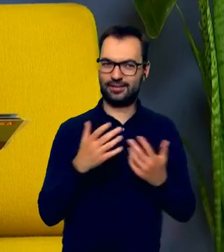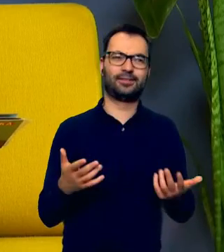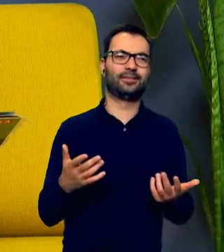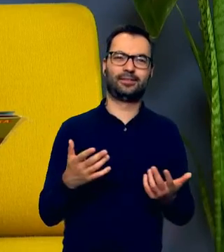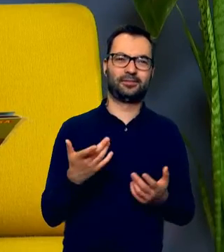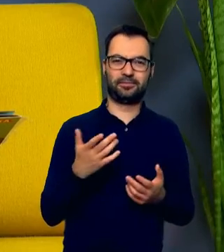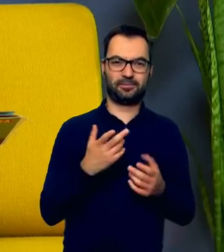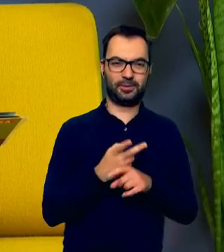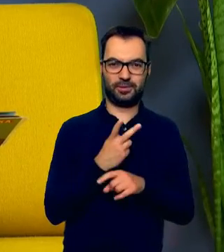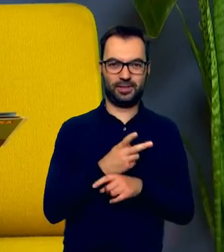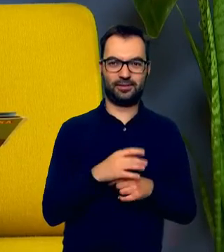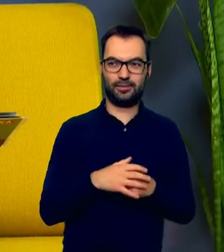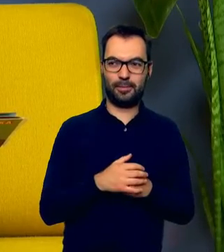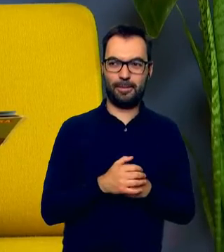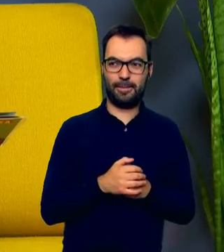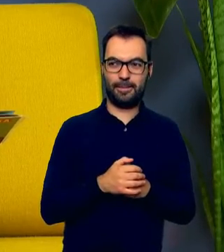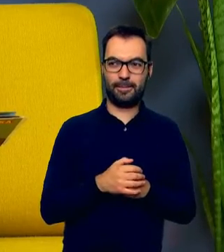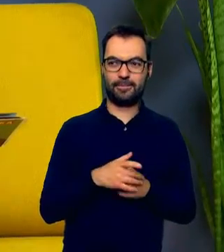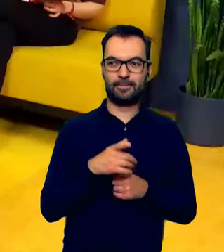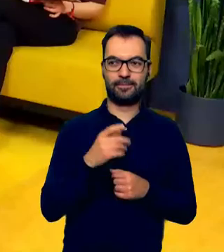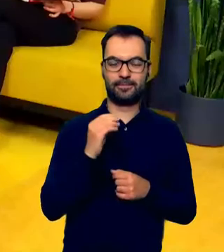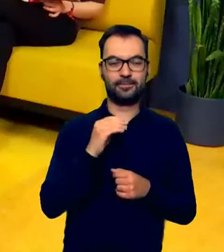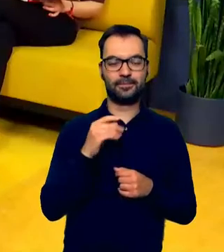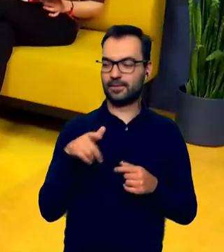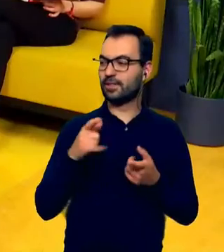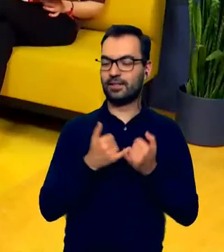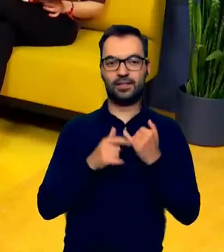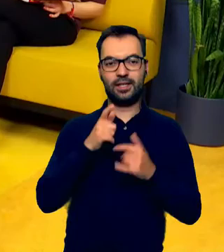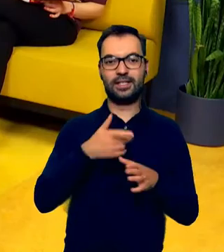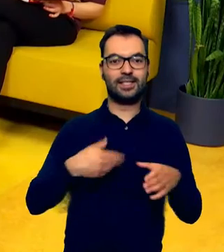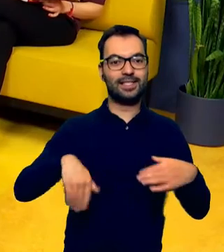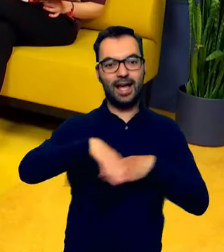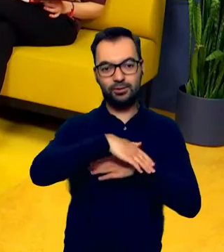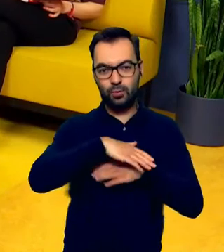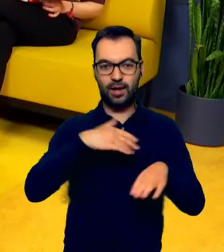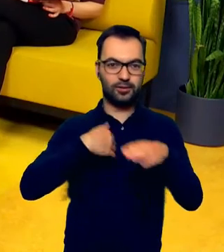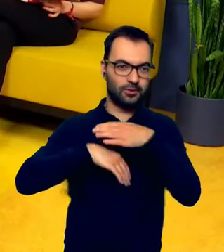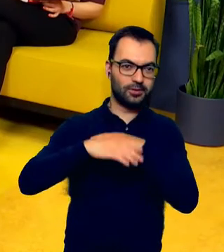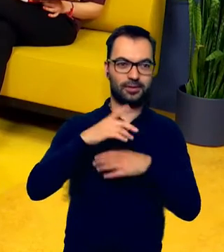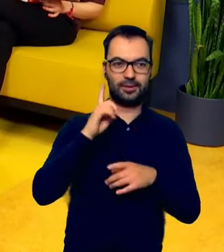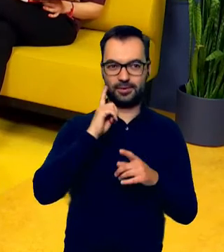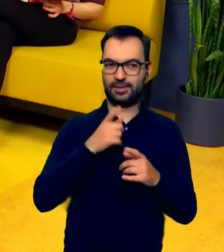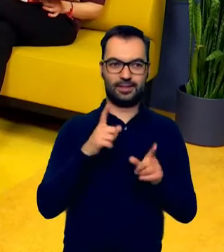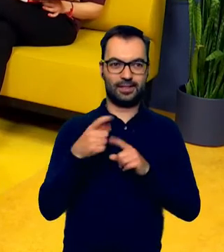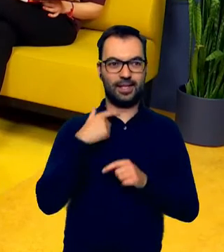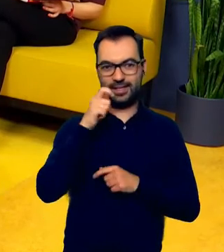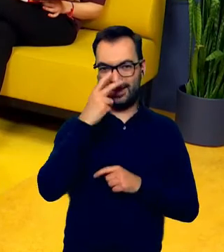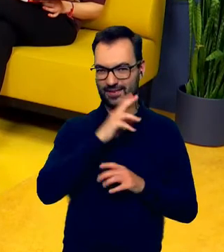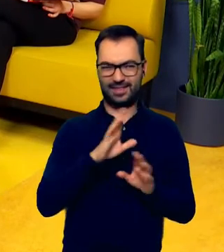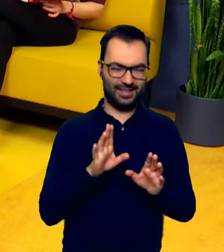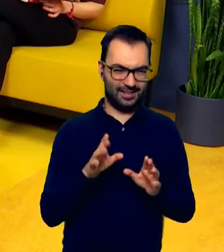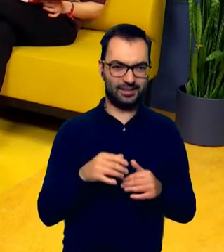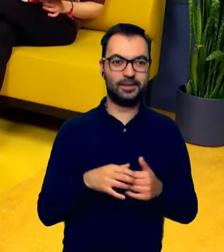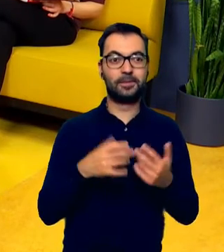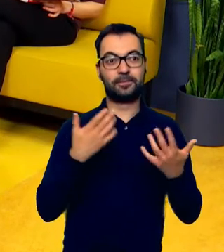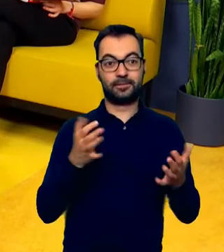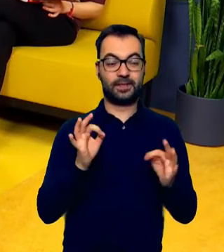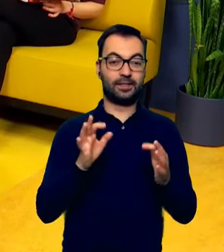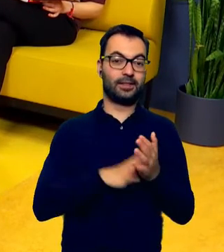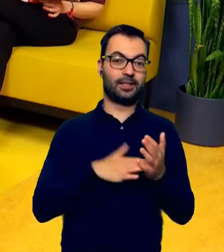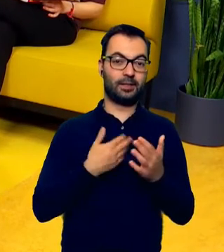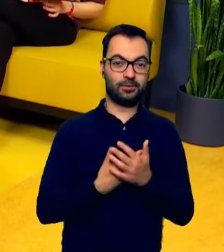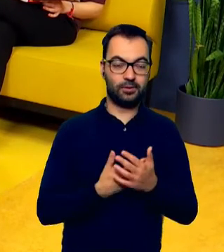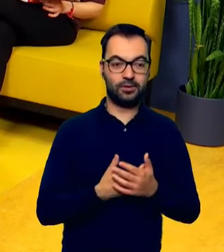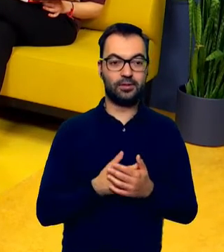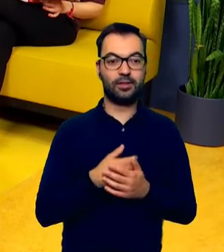to jesteś w grubym błędzie, to mówiła, bo to, że u was w podcaście, mówiła tak, że skoro się zasłaniasz i to naprawdę nie znaczy, że ja ciebie nie widzę. No i teraz na przykład